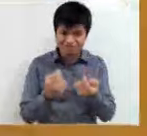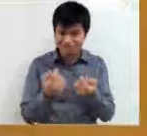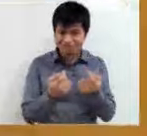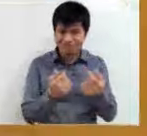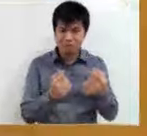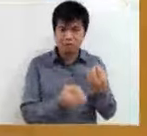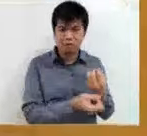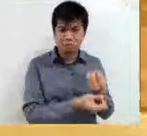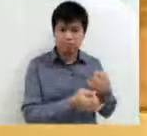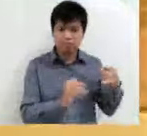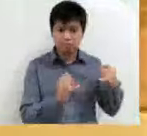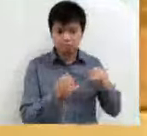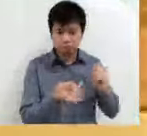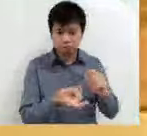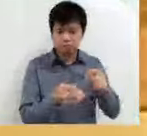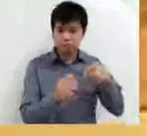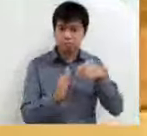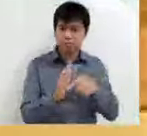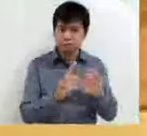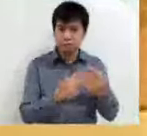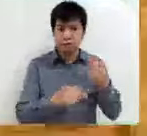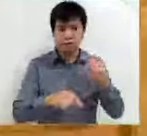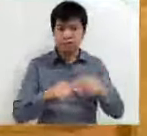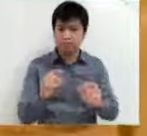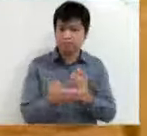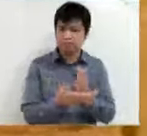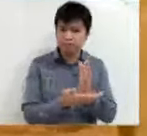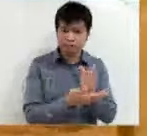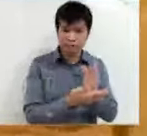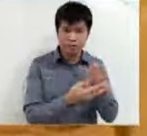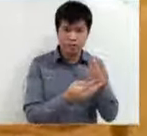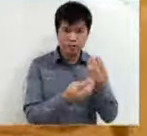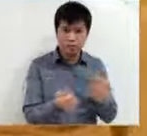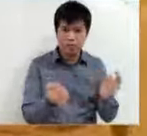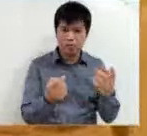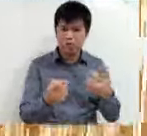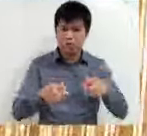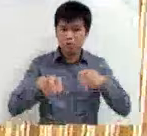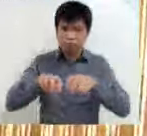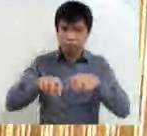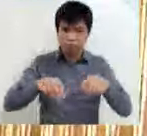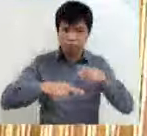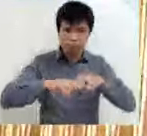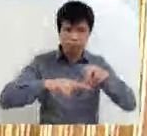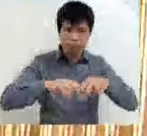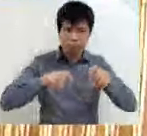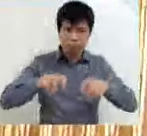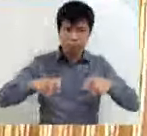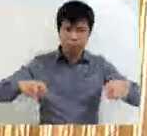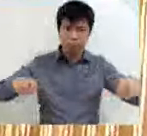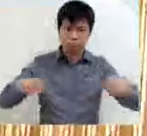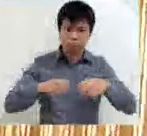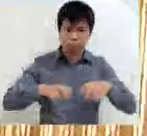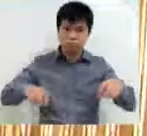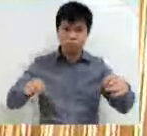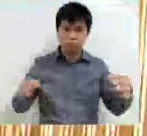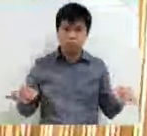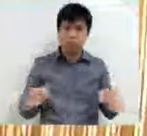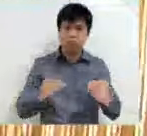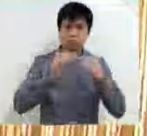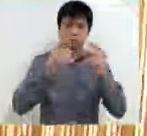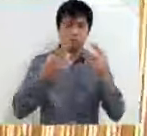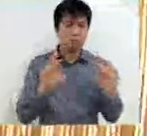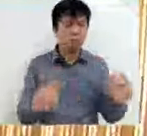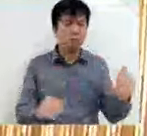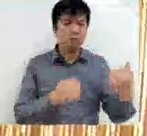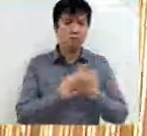raw basta-basta maghihilom. Siya raw kasi ang nag-ayos ng uupuan ng mga dumadalo sa misa. Kaya bahagya niyang sinisi ang sarili